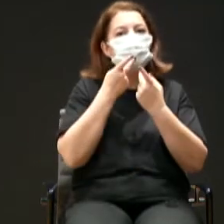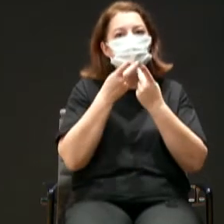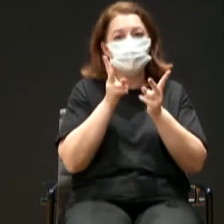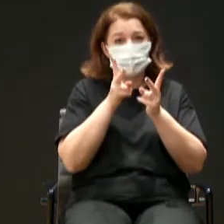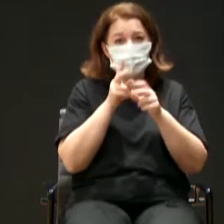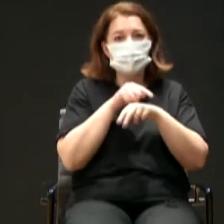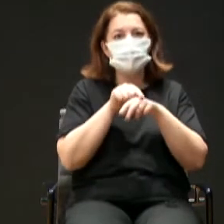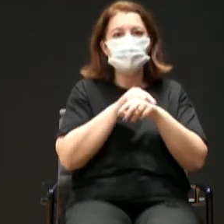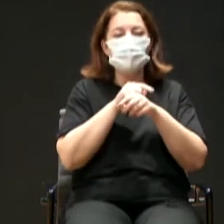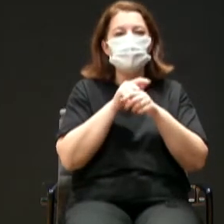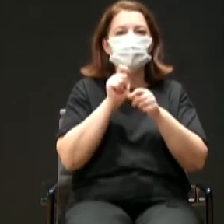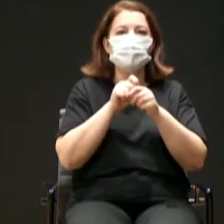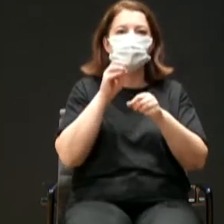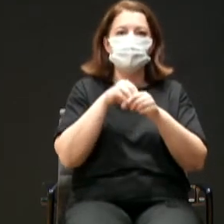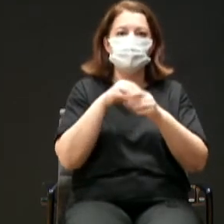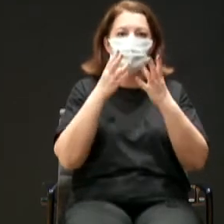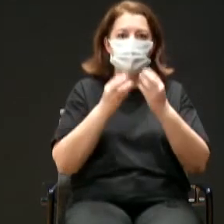açıkladıkları zaman iş bitti zaten.